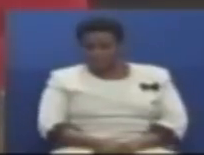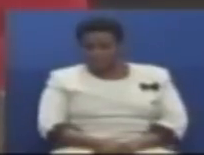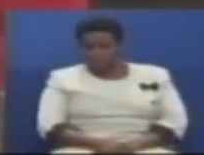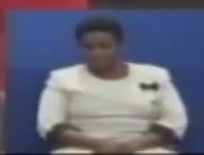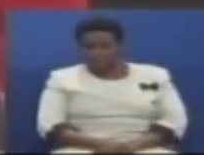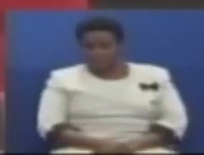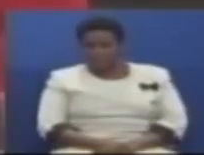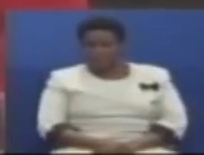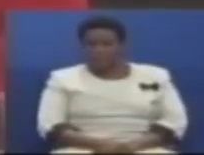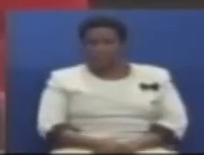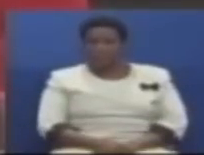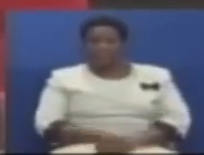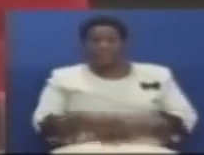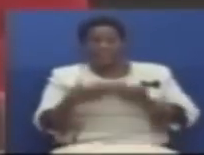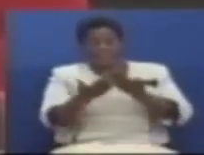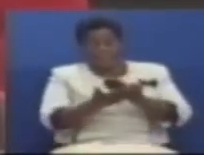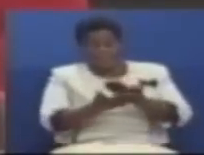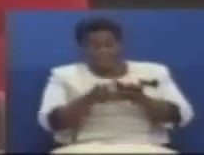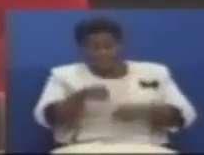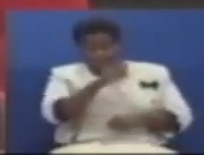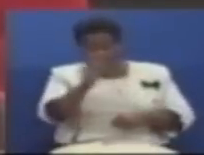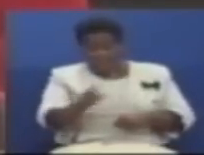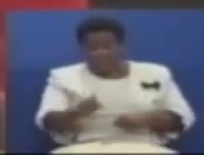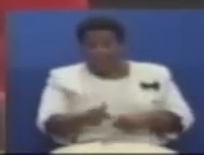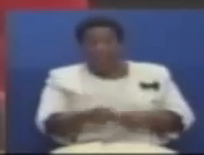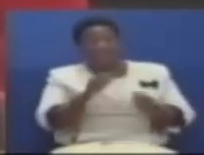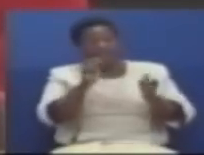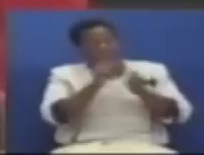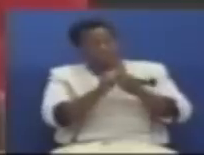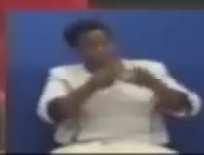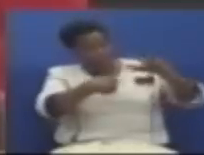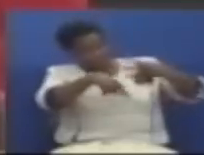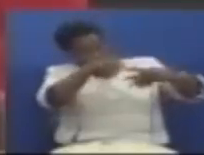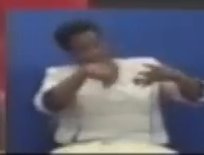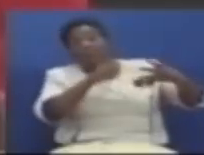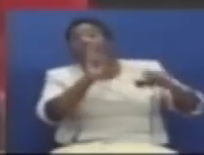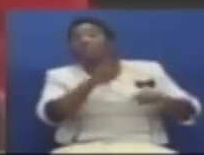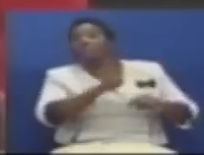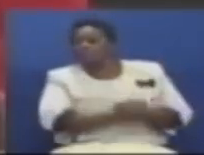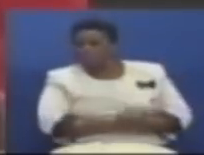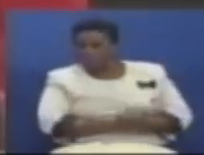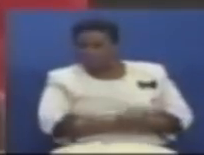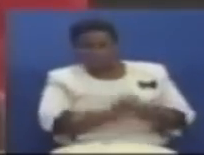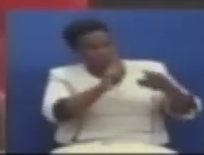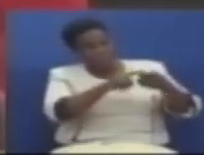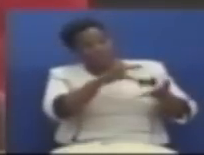Na nchi hii vitu vyote vinne hivyo vipo. Ardhi ipo, ina kila kitu.